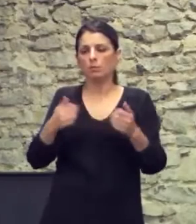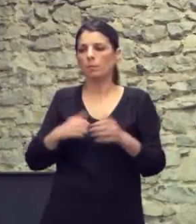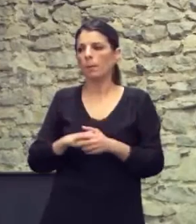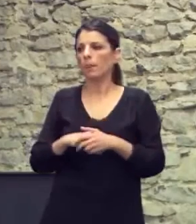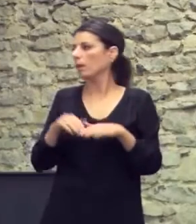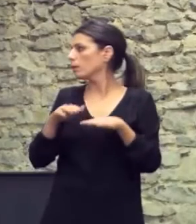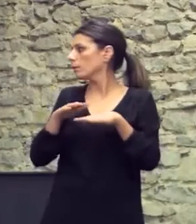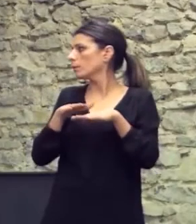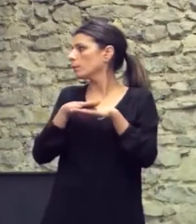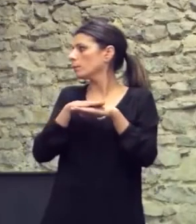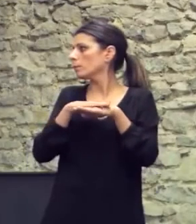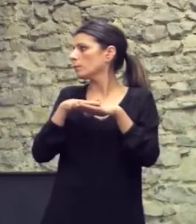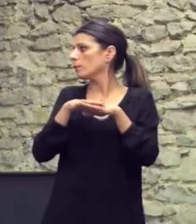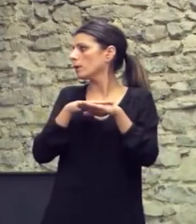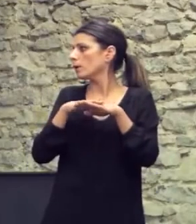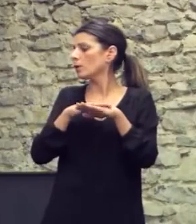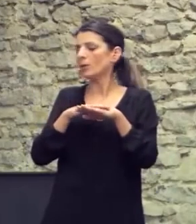Nikolan, eh?